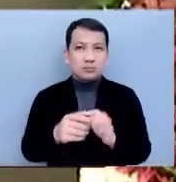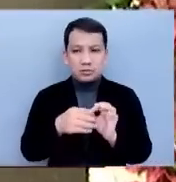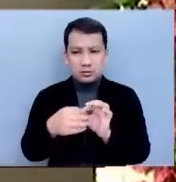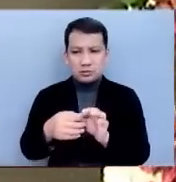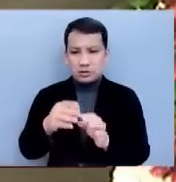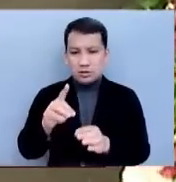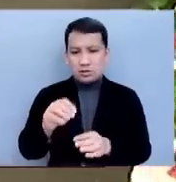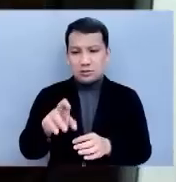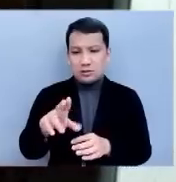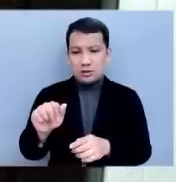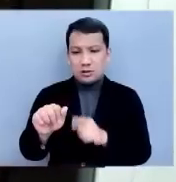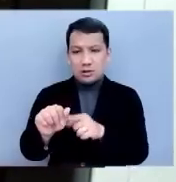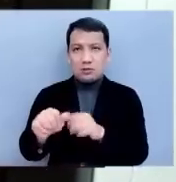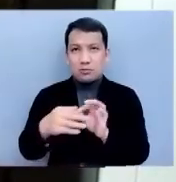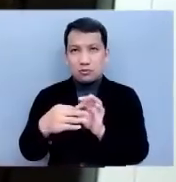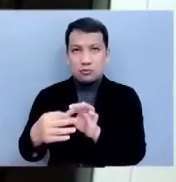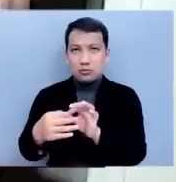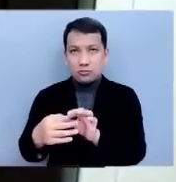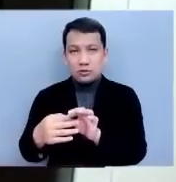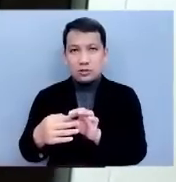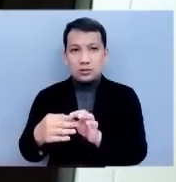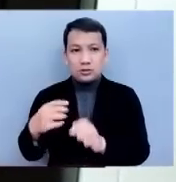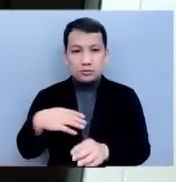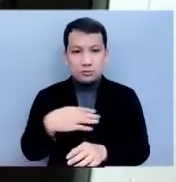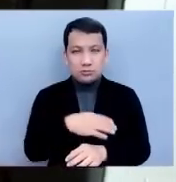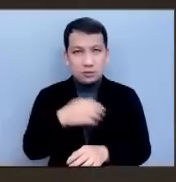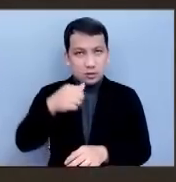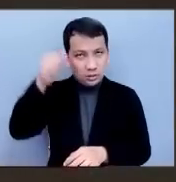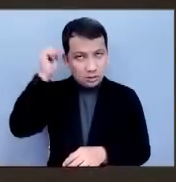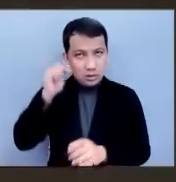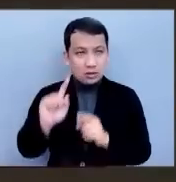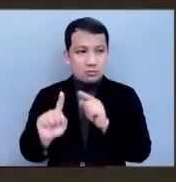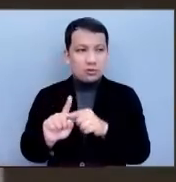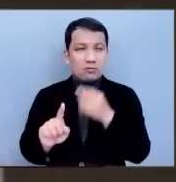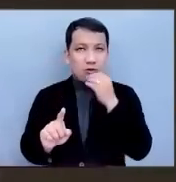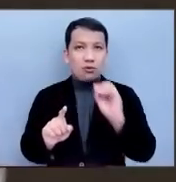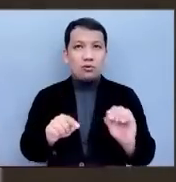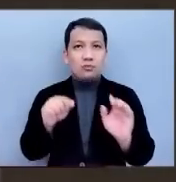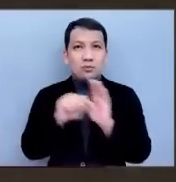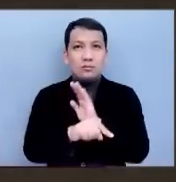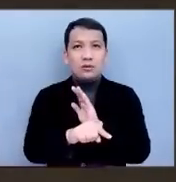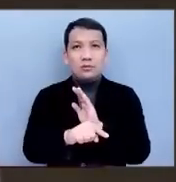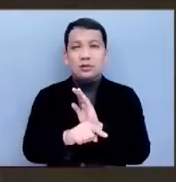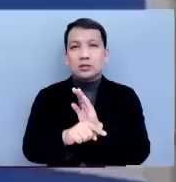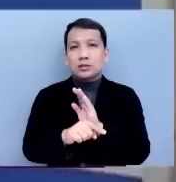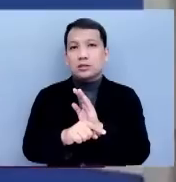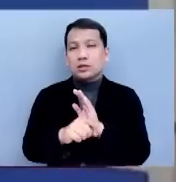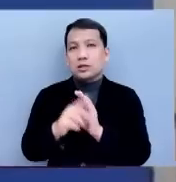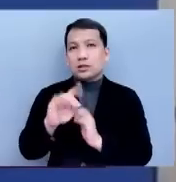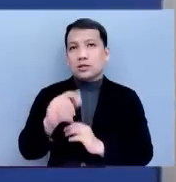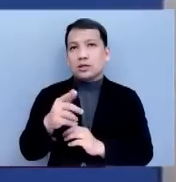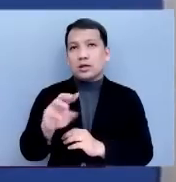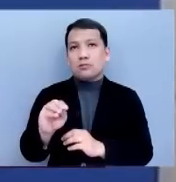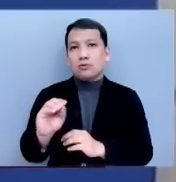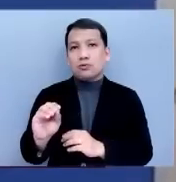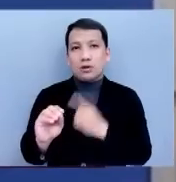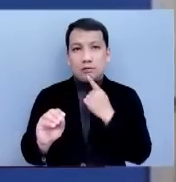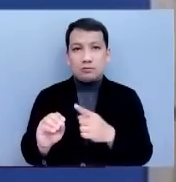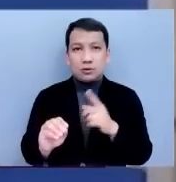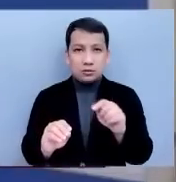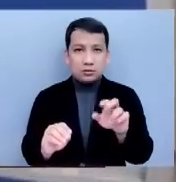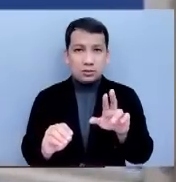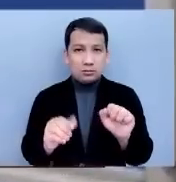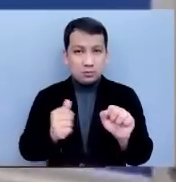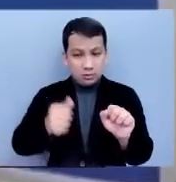siya kay suspended Congressman Arnie Teves na itinuturong mastermind sa Degamos Lay case. Pero yung Teves na